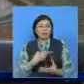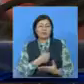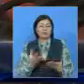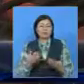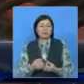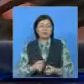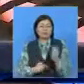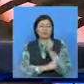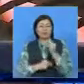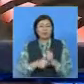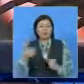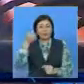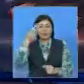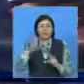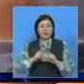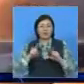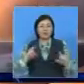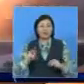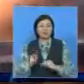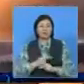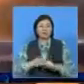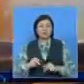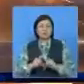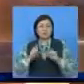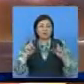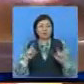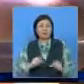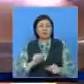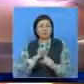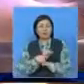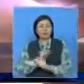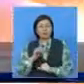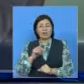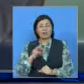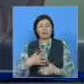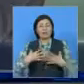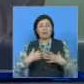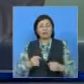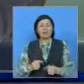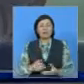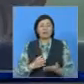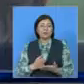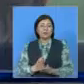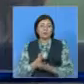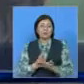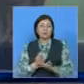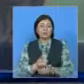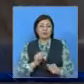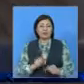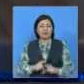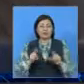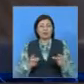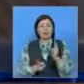работников организаций образования и воспитания, объектов санаторно-курортного и оздоровительного назначения, заведений